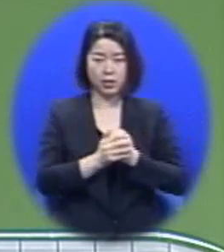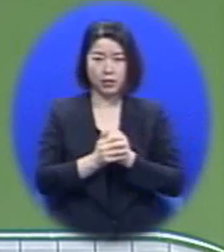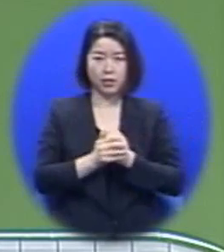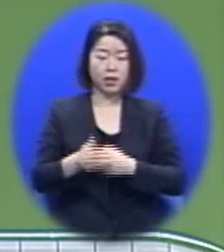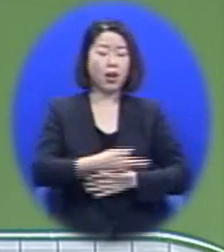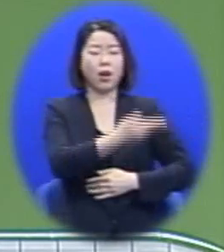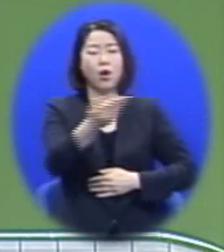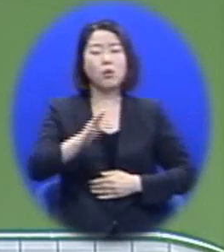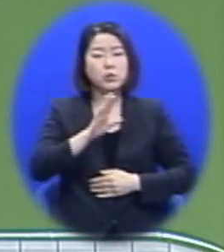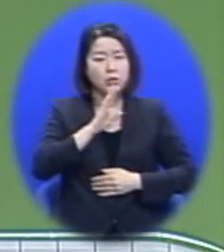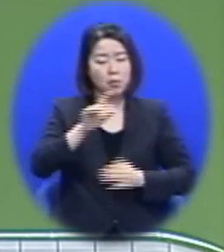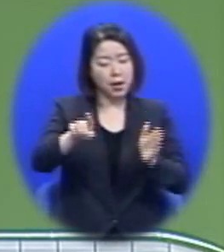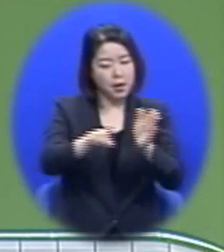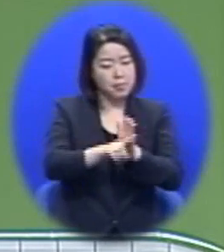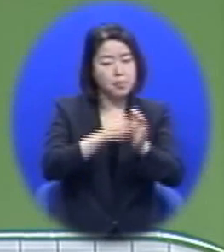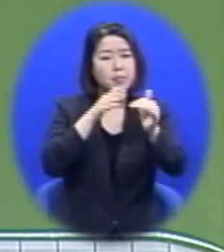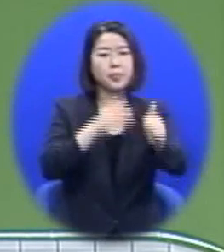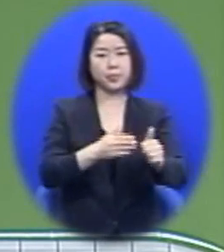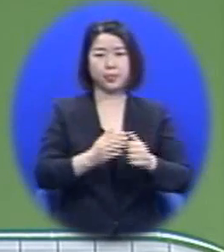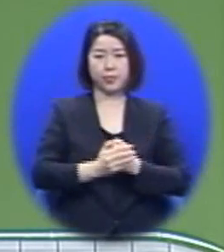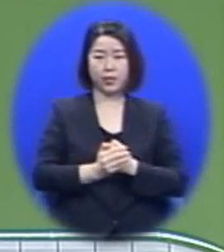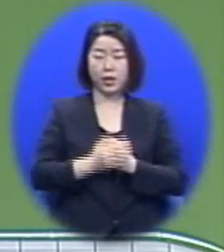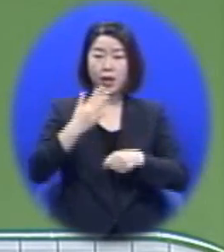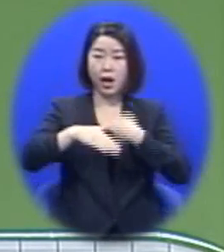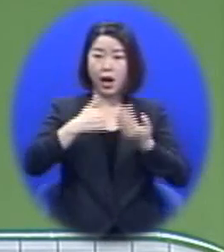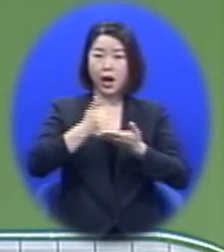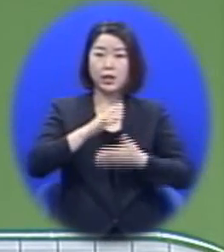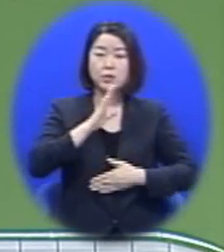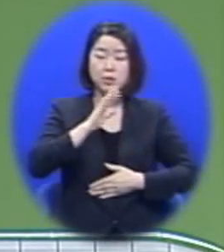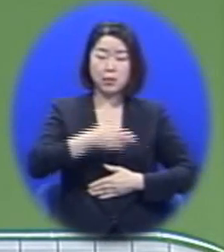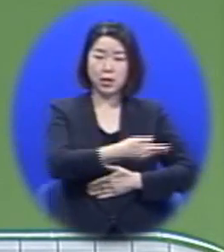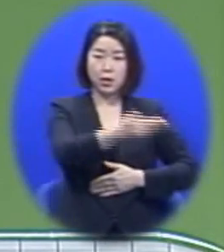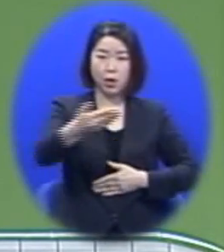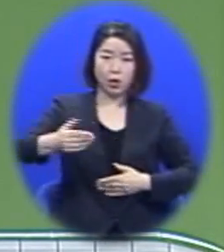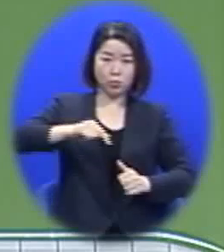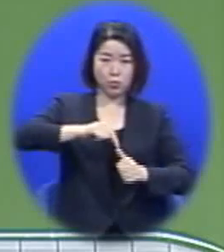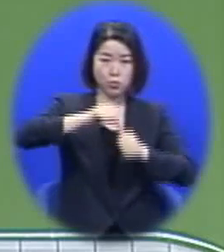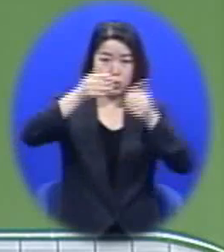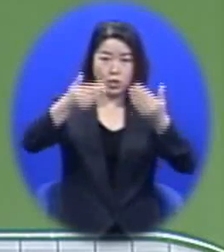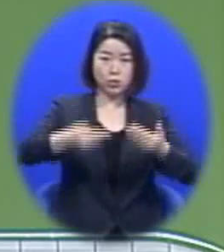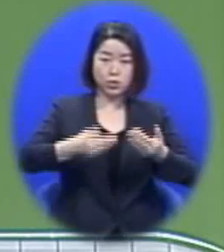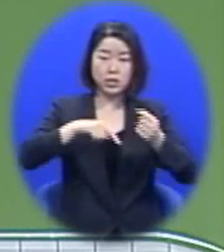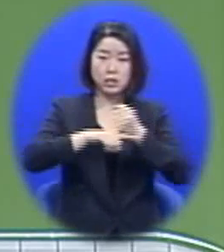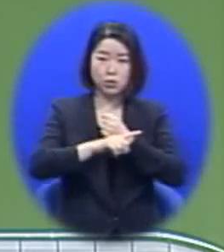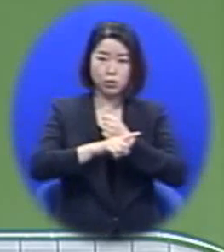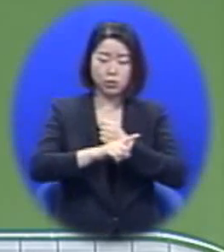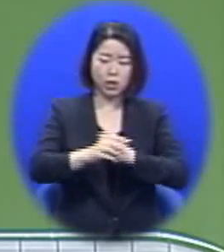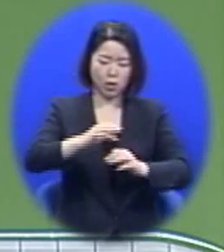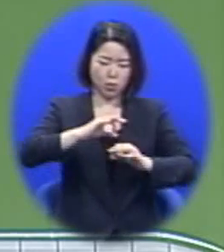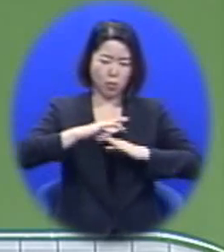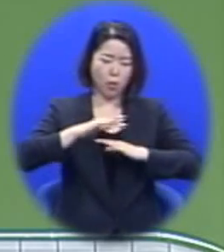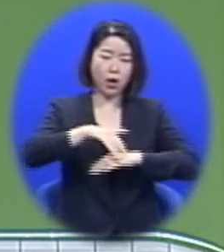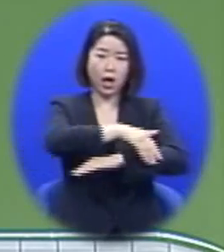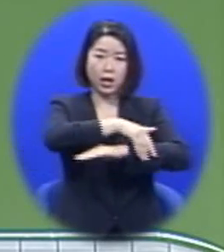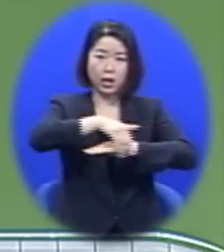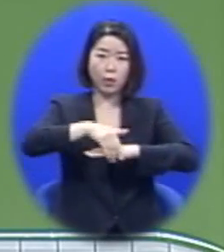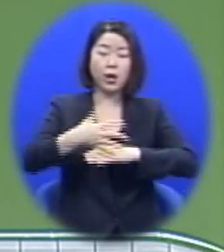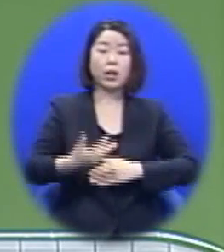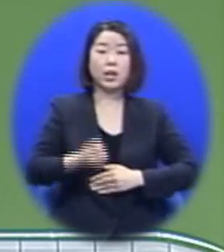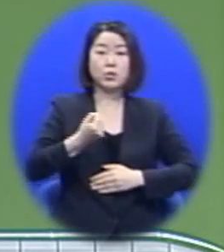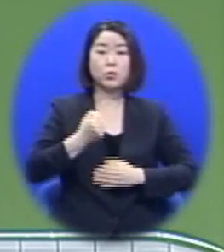여러분 정말 믿으시기 바랍니다. 하나님이 여러분을 구원하신 것은 여러분을 향한 놀라운 계획을 가지고 계시다는